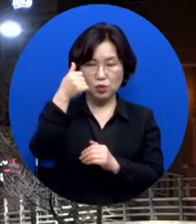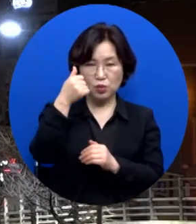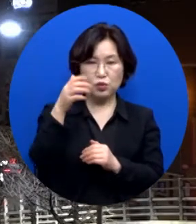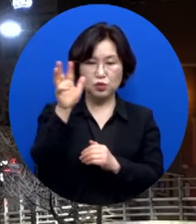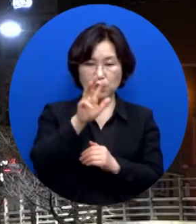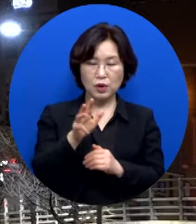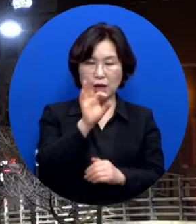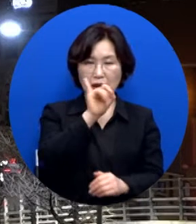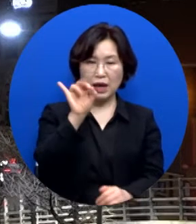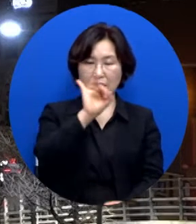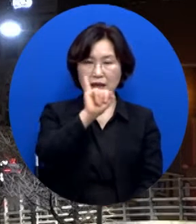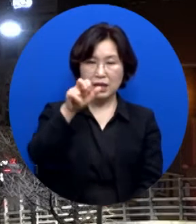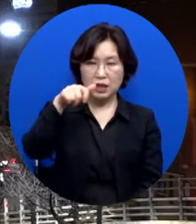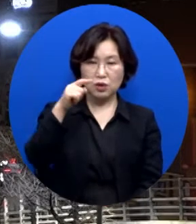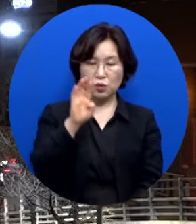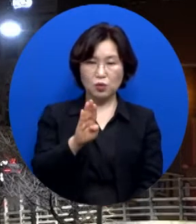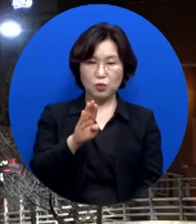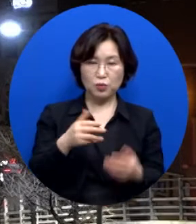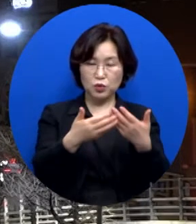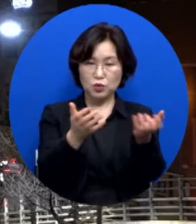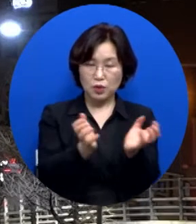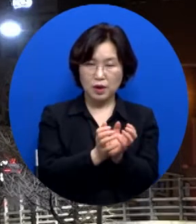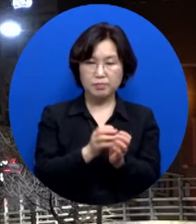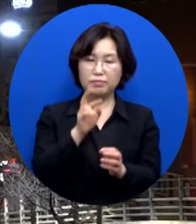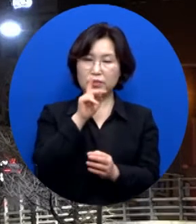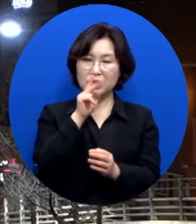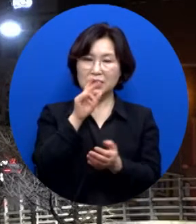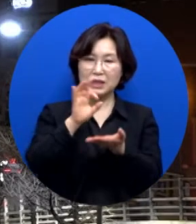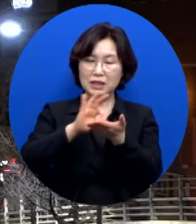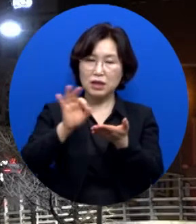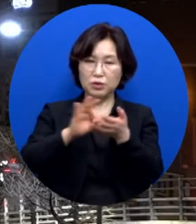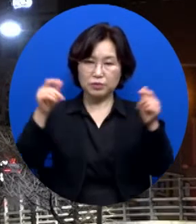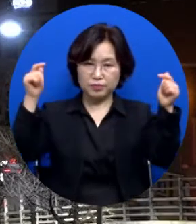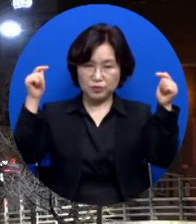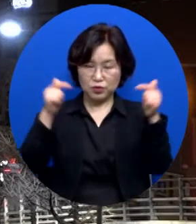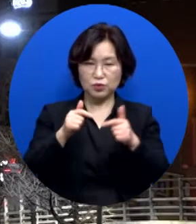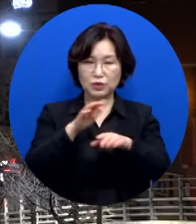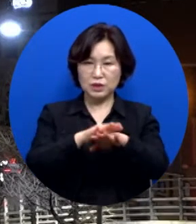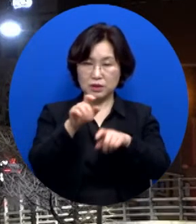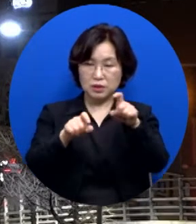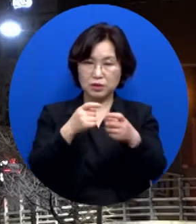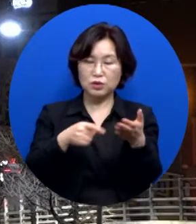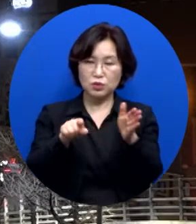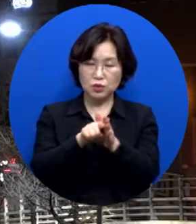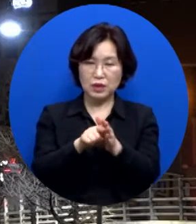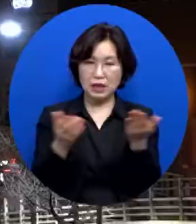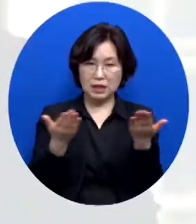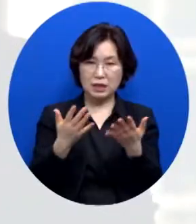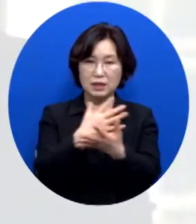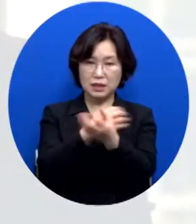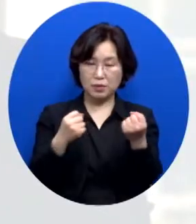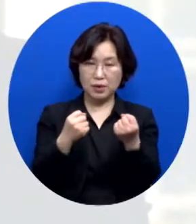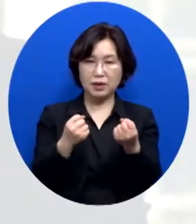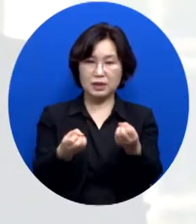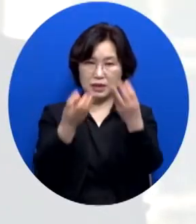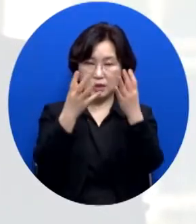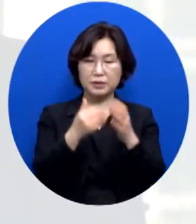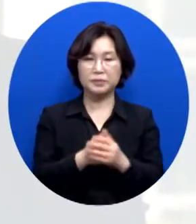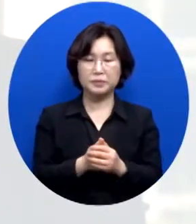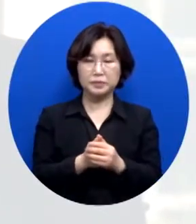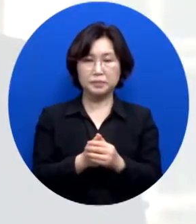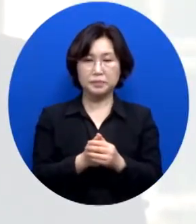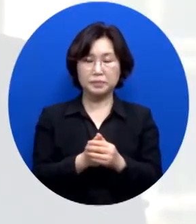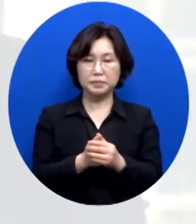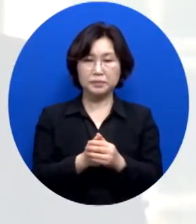콥 소비자생활협동조합 2 플라스틱 사용 저감 자율 실천을 위한 업무 협약식을 가졌습니다 협약식에는